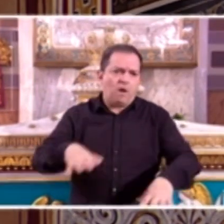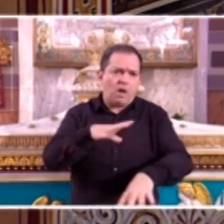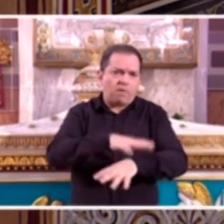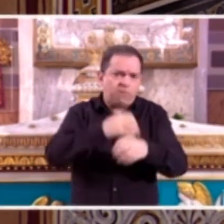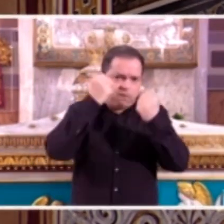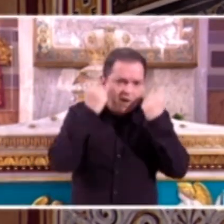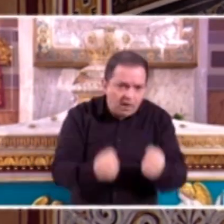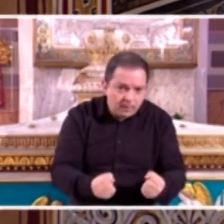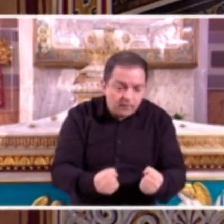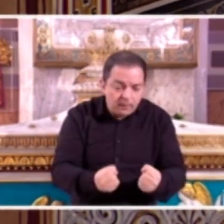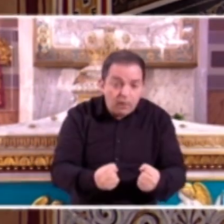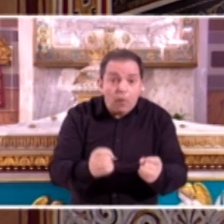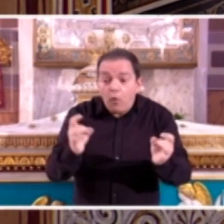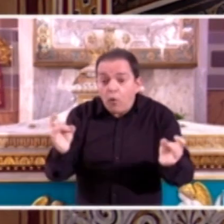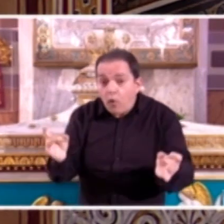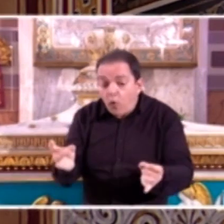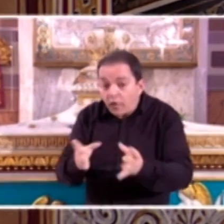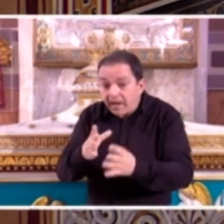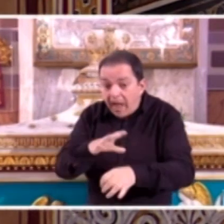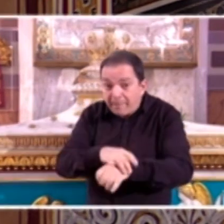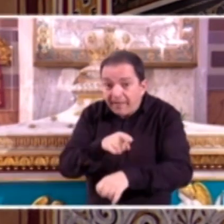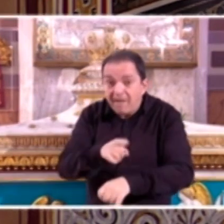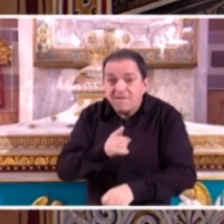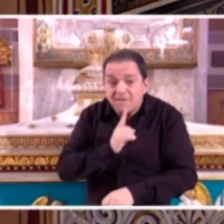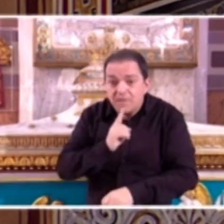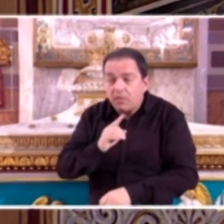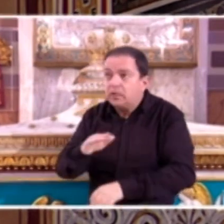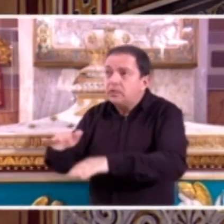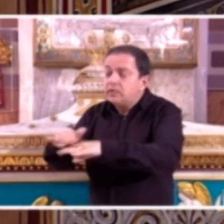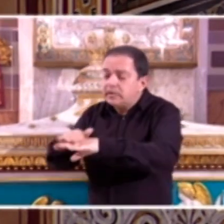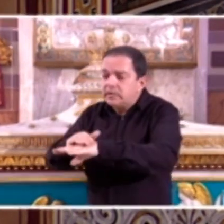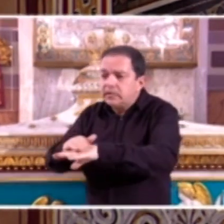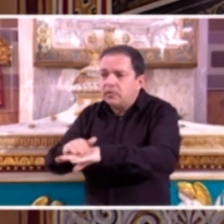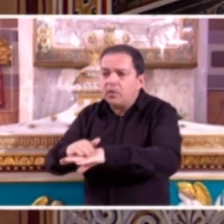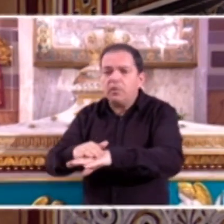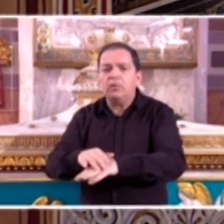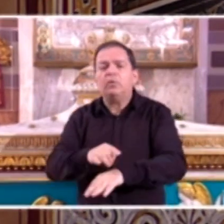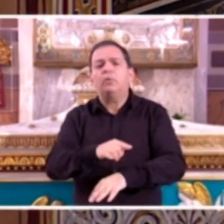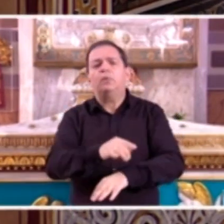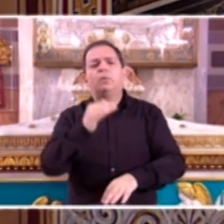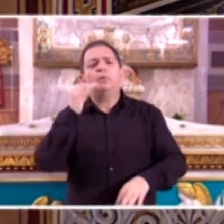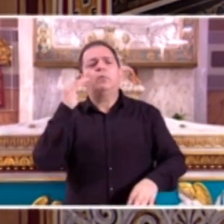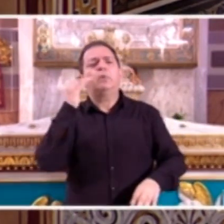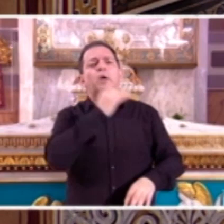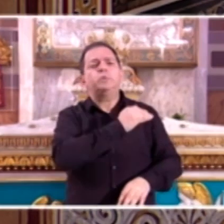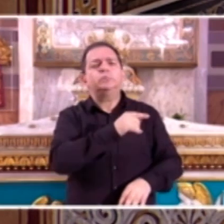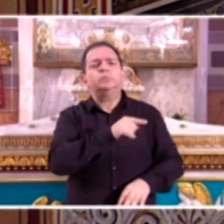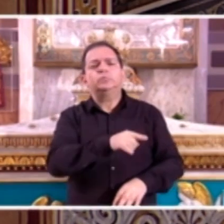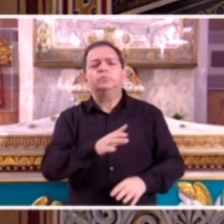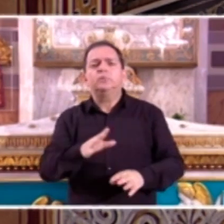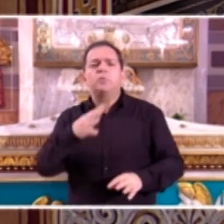μοιάζει όταν μετανοήσουμε για αυτήν σαν μια σπίθα μέσα στον ωκεανό,